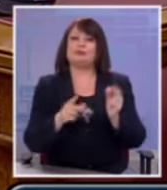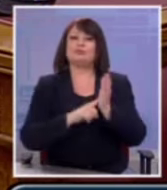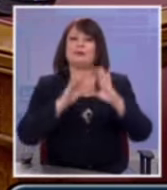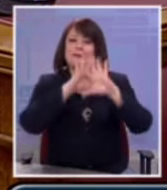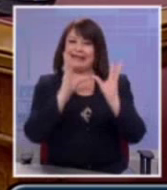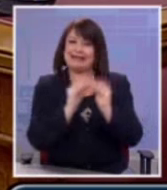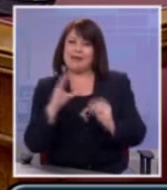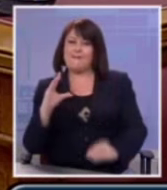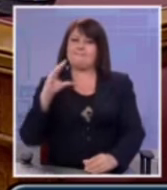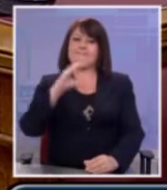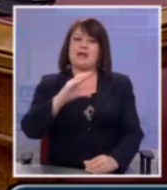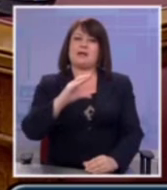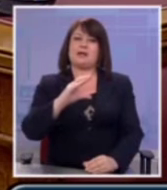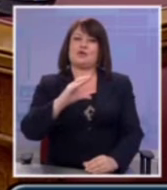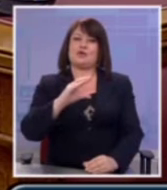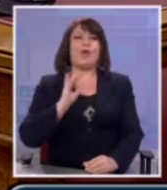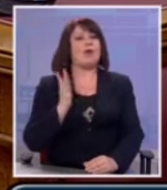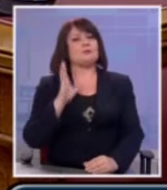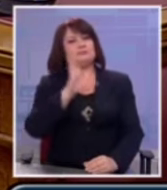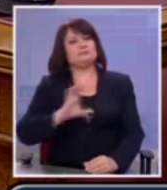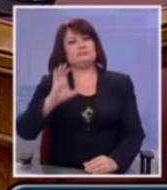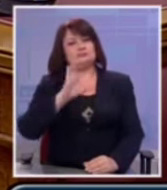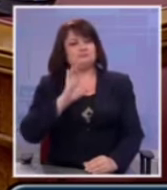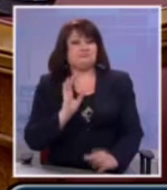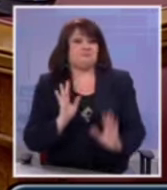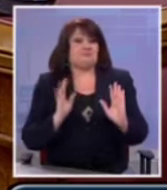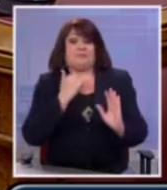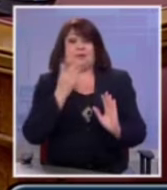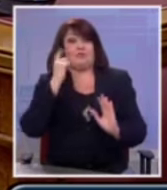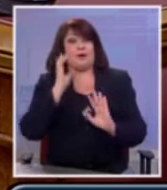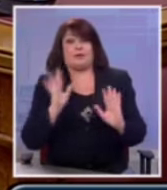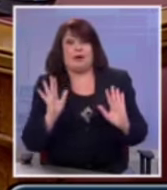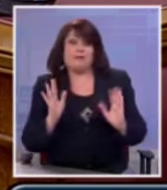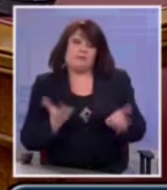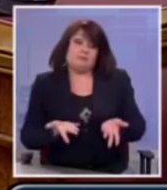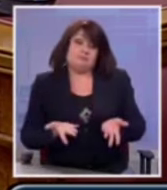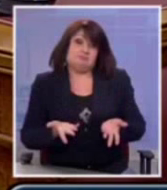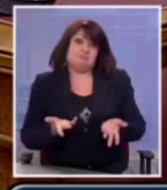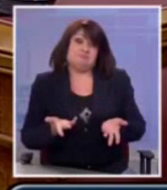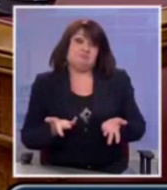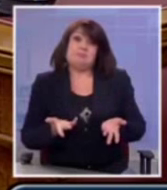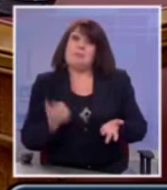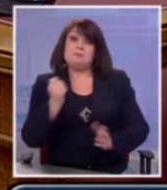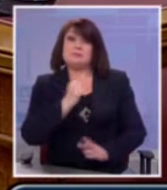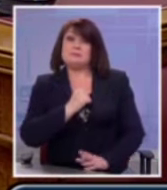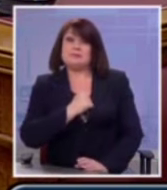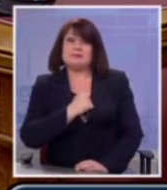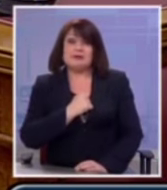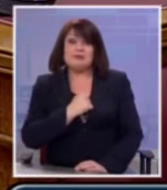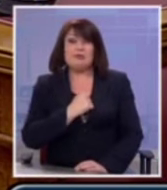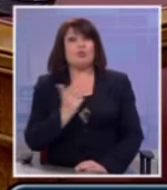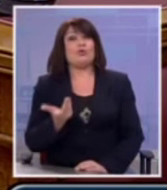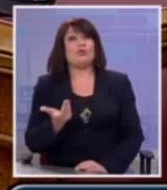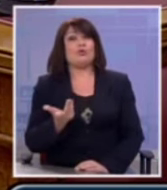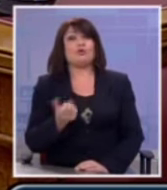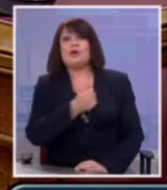συνολικό πακέτο, εάν οι εταίροι μας εθελοτυφλούν, συνεχίσουν να εθελοτυφλούν, πιστεύω ότι αυτό δεν θα